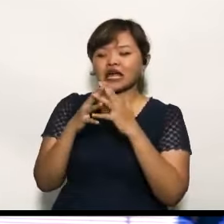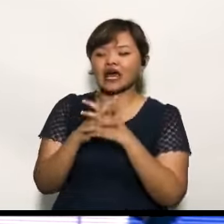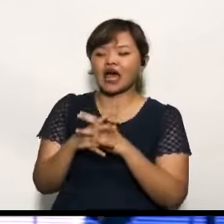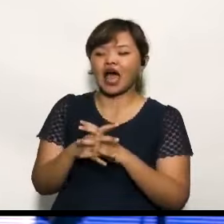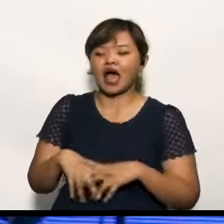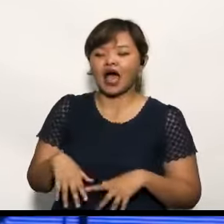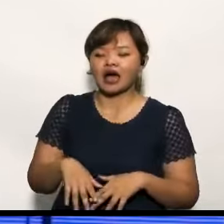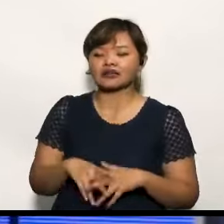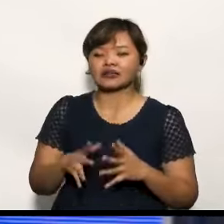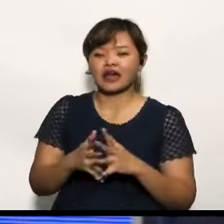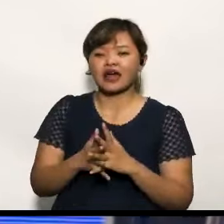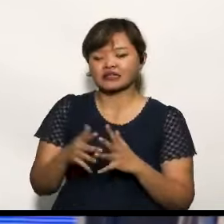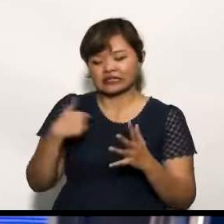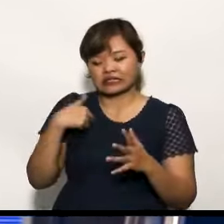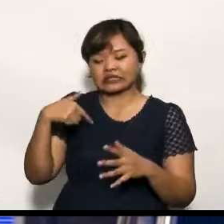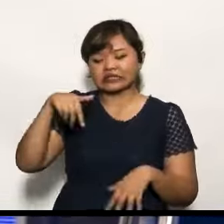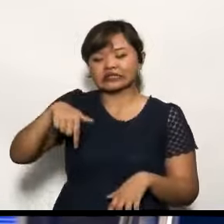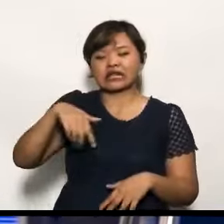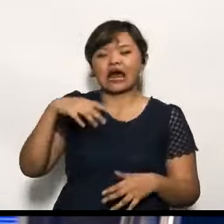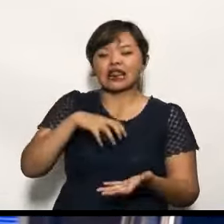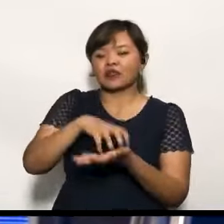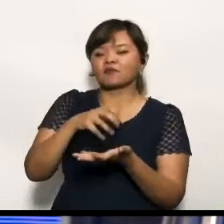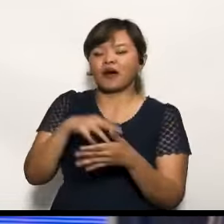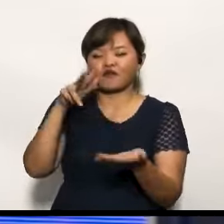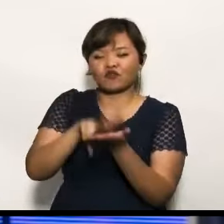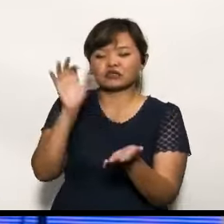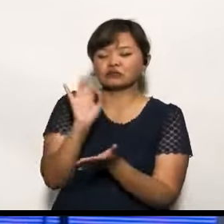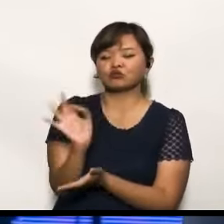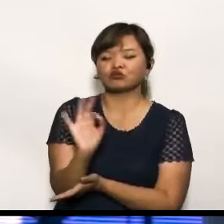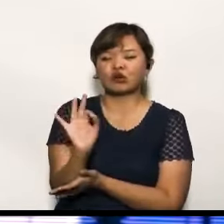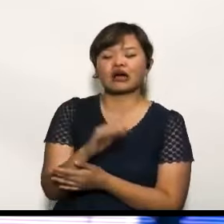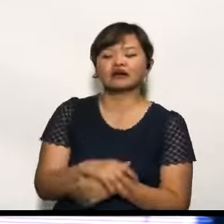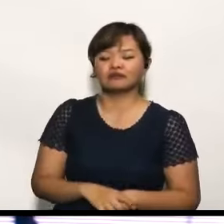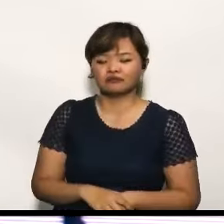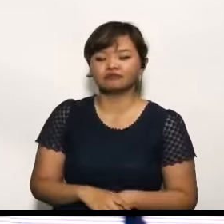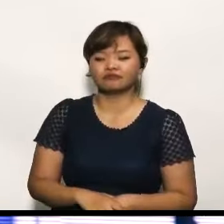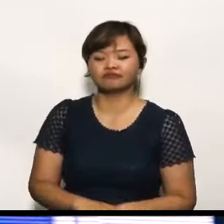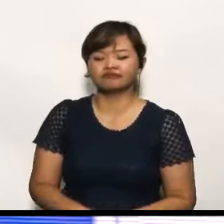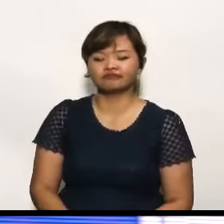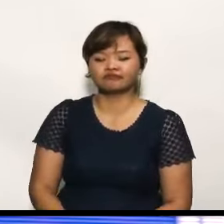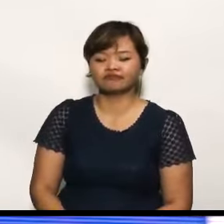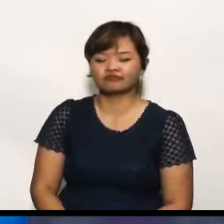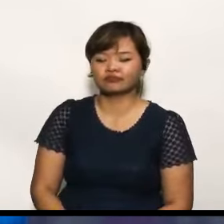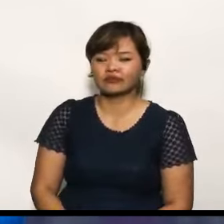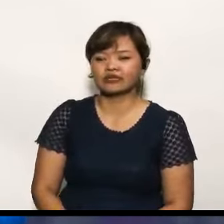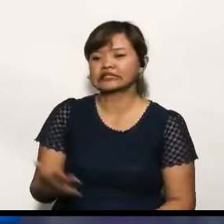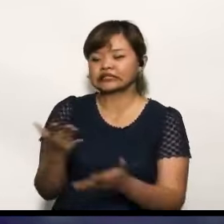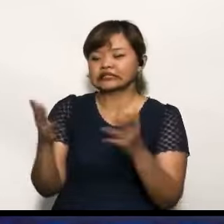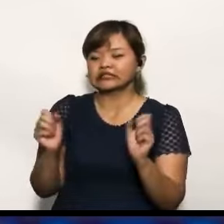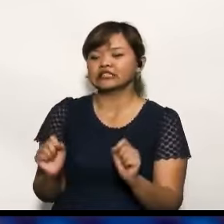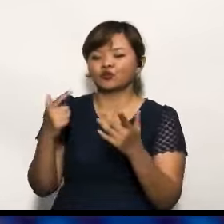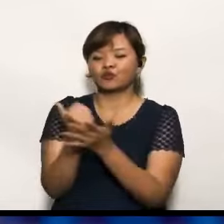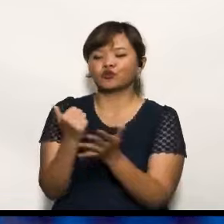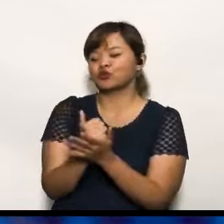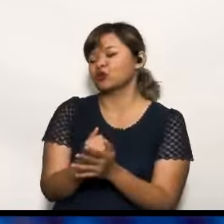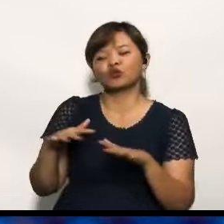tempat yang fix. Mau gak mau mereka either being conquered, either mereka ditaklukkan atau mereka menaklukkan. Jadi hidup mereka itu penuh